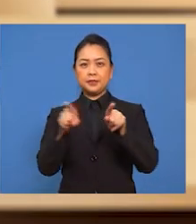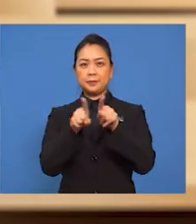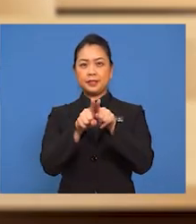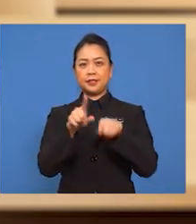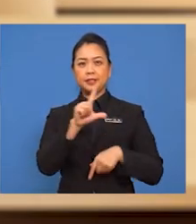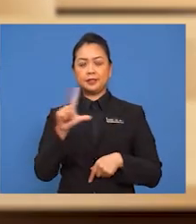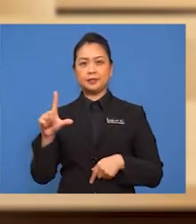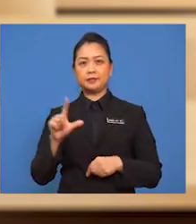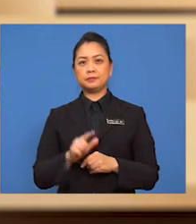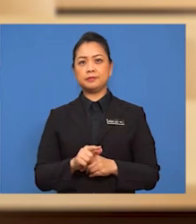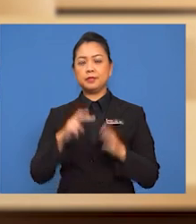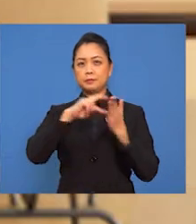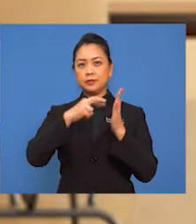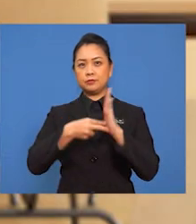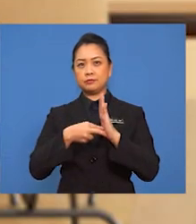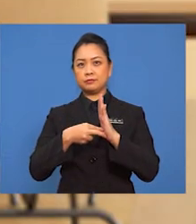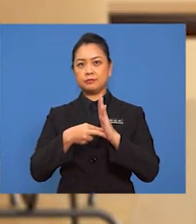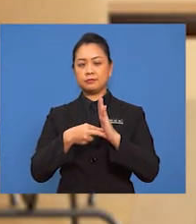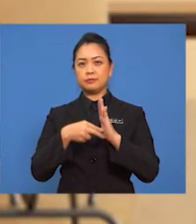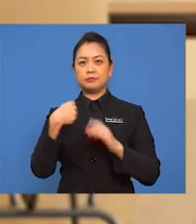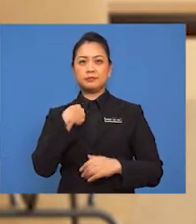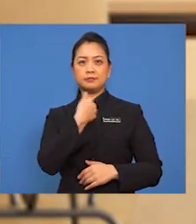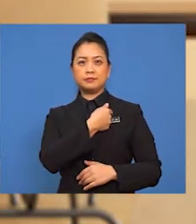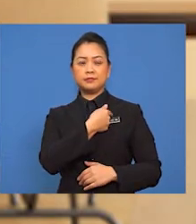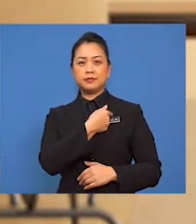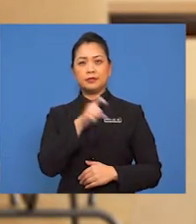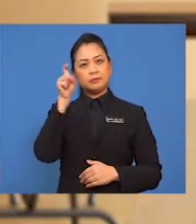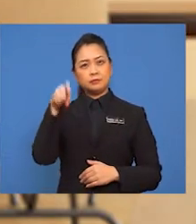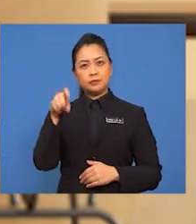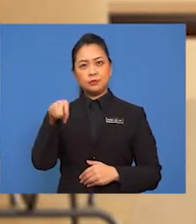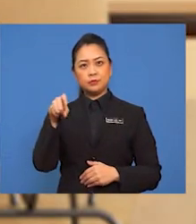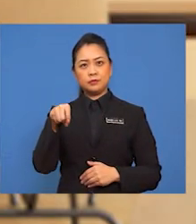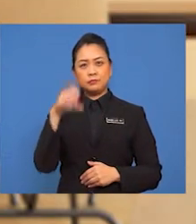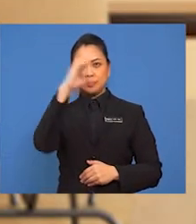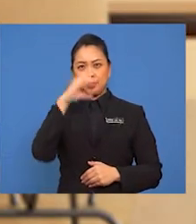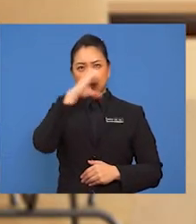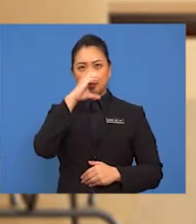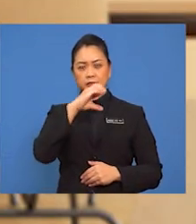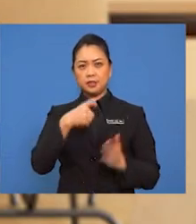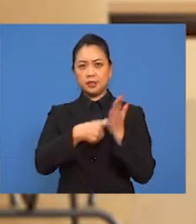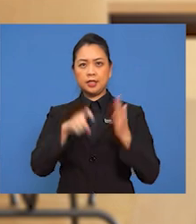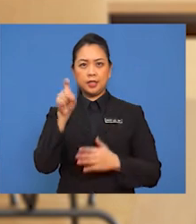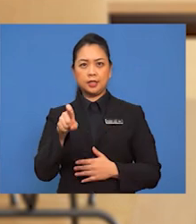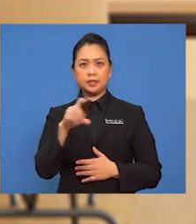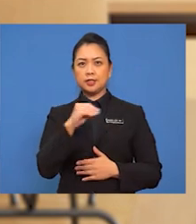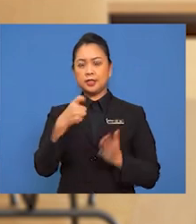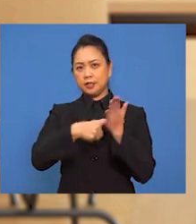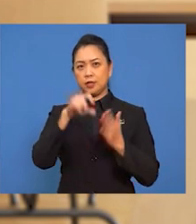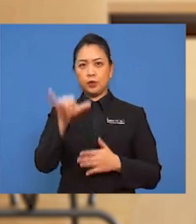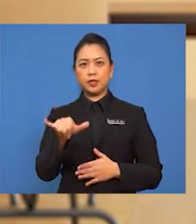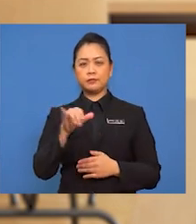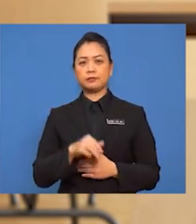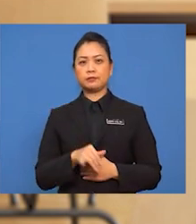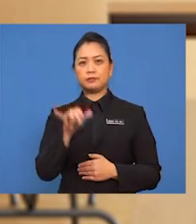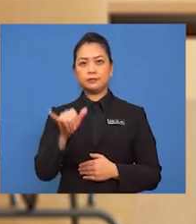linia serentak bermaksud kita dikehendaki mencari nilai X dan nilai Y